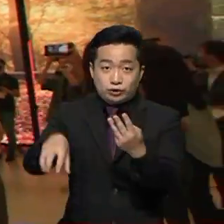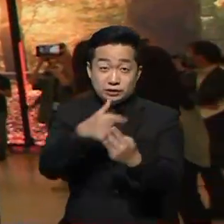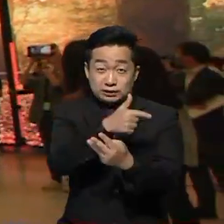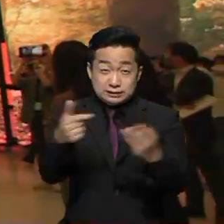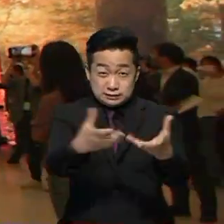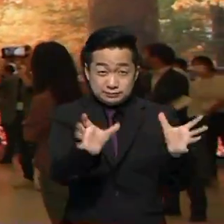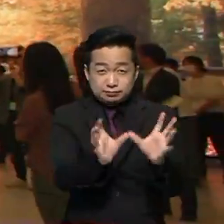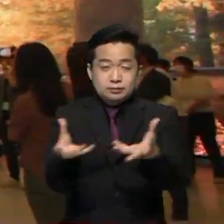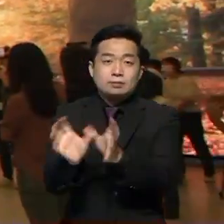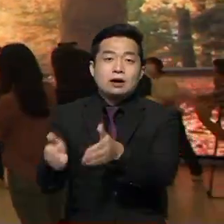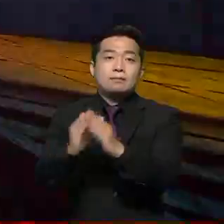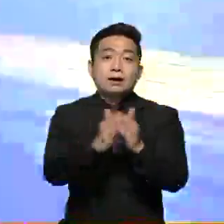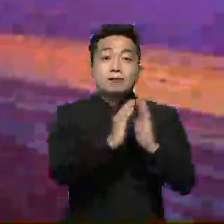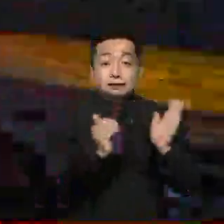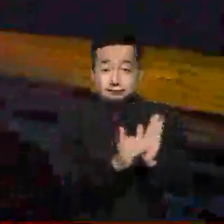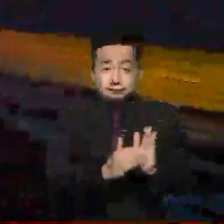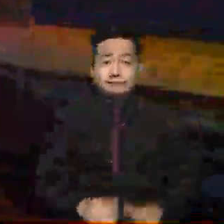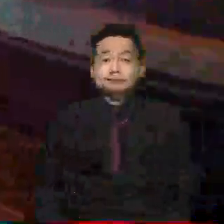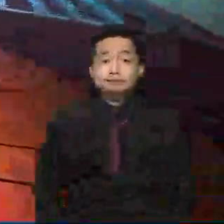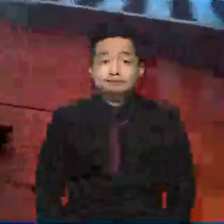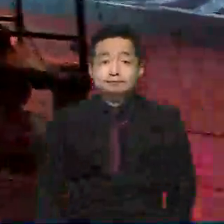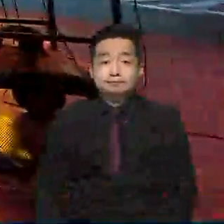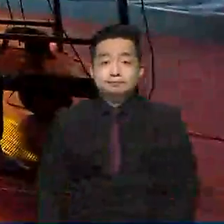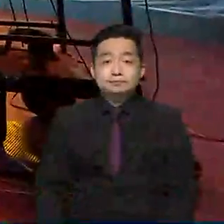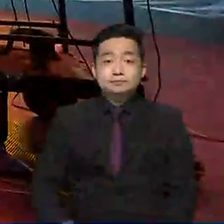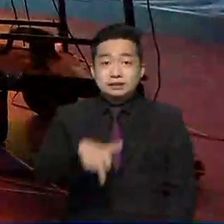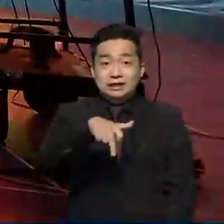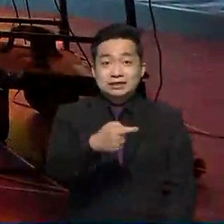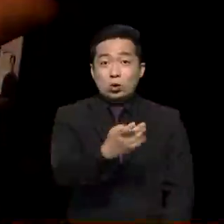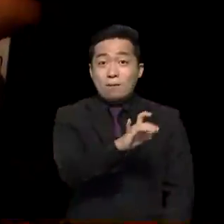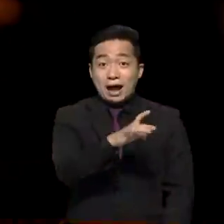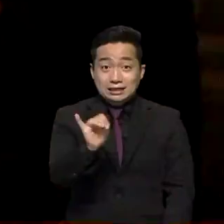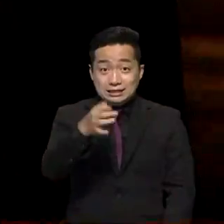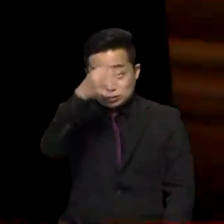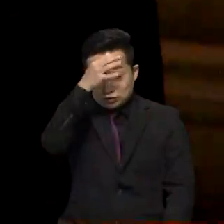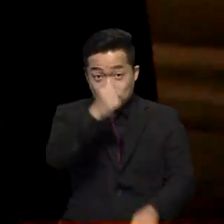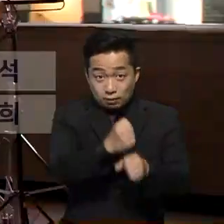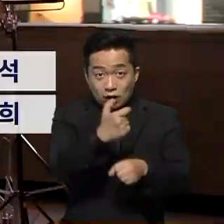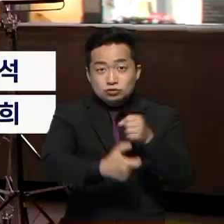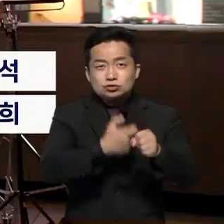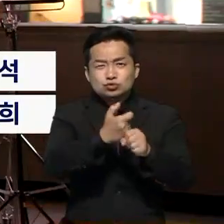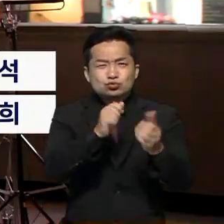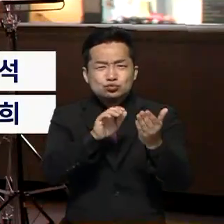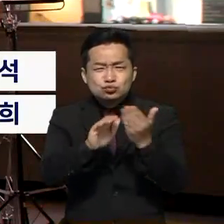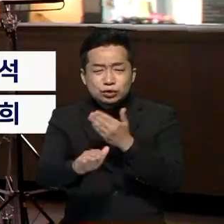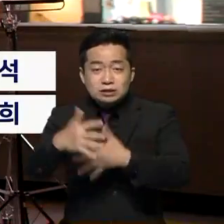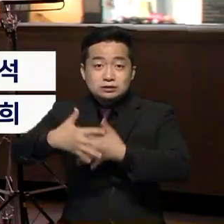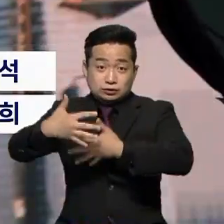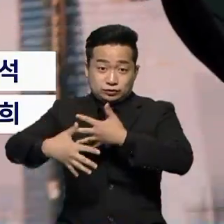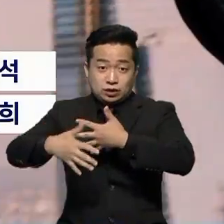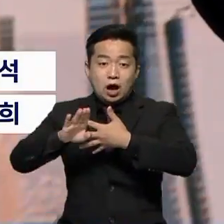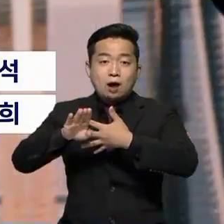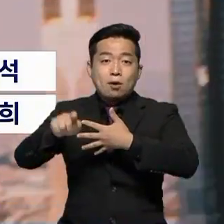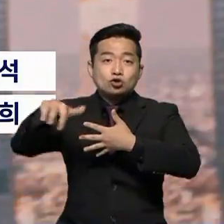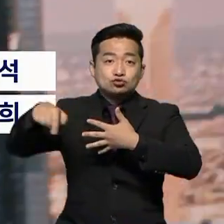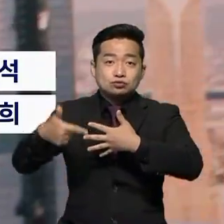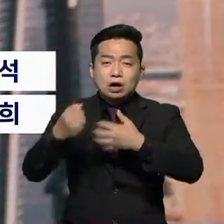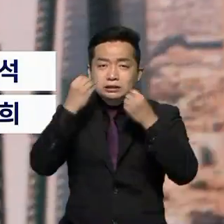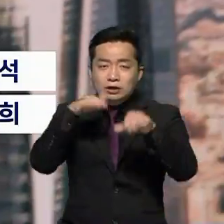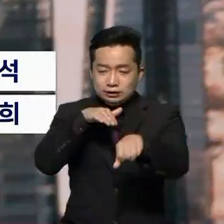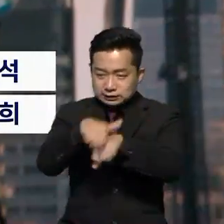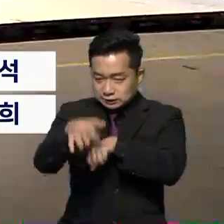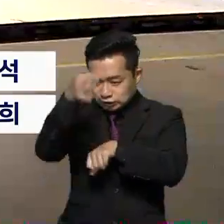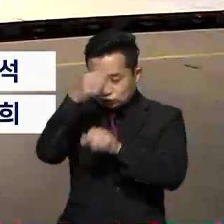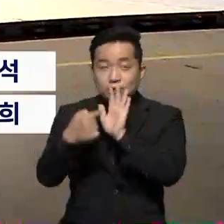버추얼 스튜디오를 열었습니다. 크로마키 기술 개발 60여 년 만에 영상 산업에 버추얼 스튜디오라는 새로운 패러다임이 자리